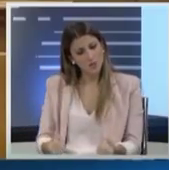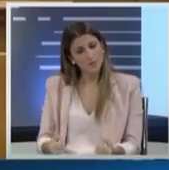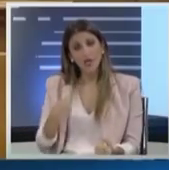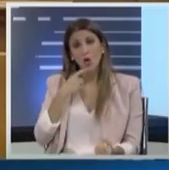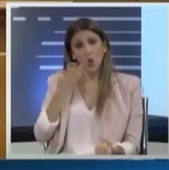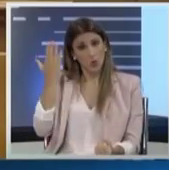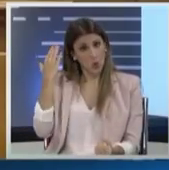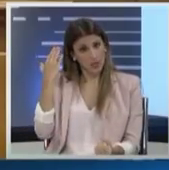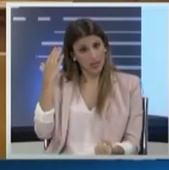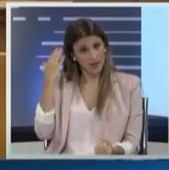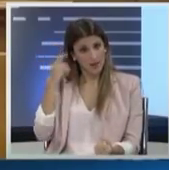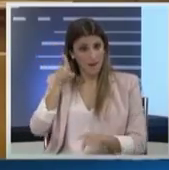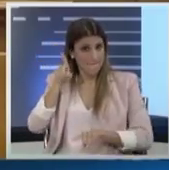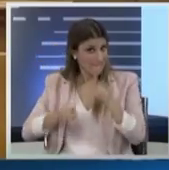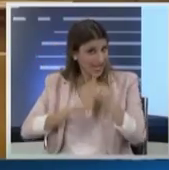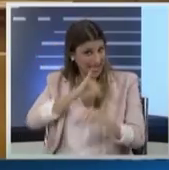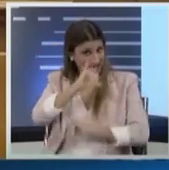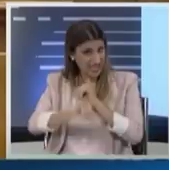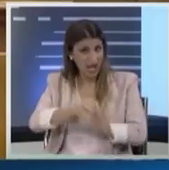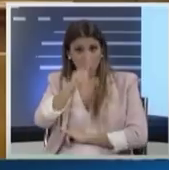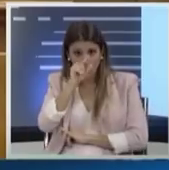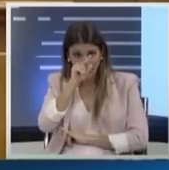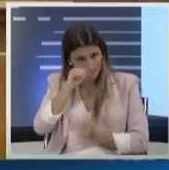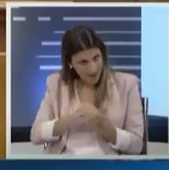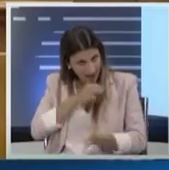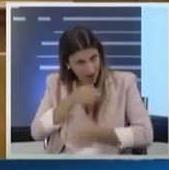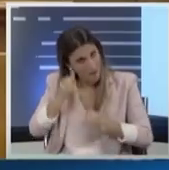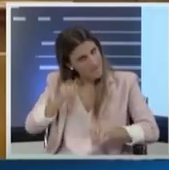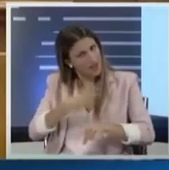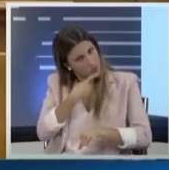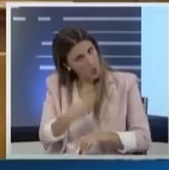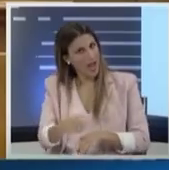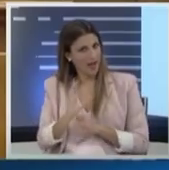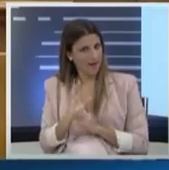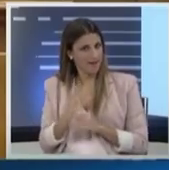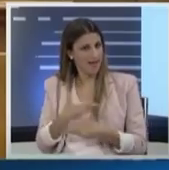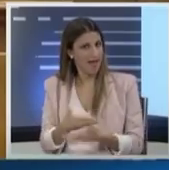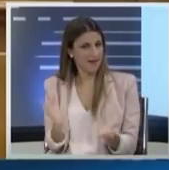Ήσασταν, λέω, κάποιοι στο Twitter το φανέρωναν κιόλας. Λέω κάποιοι κρυφά, κάποιοι το φανέρωναν κιόλας.